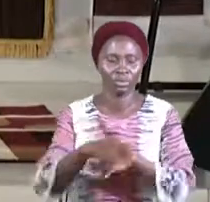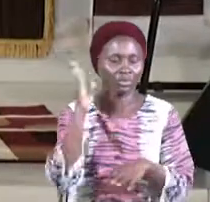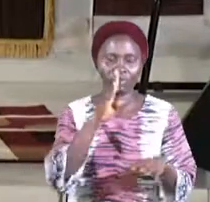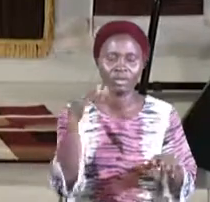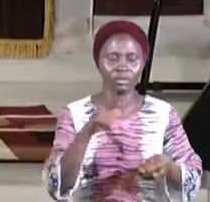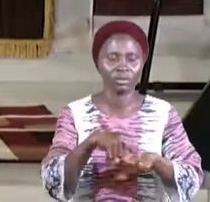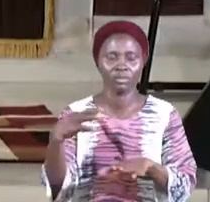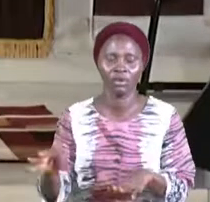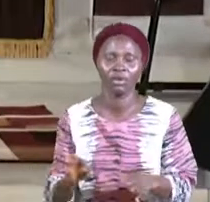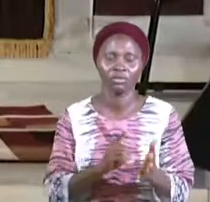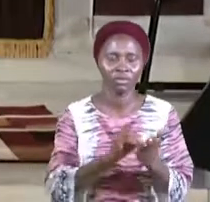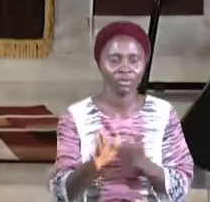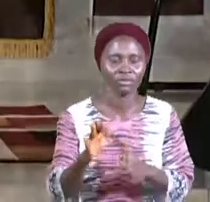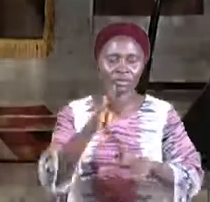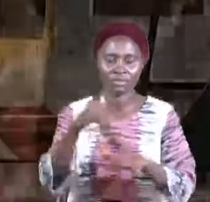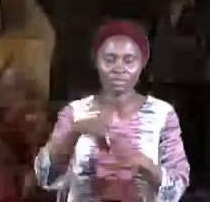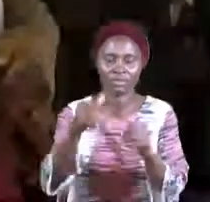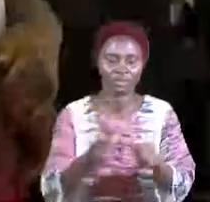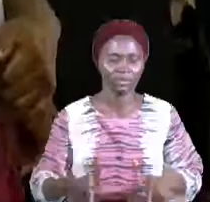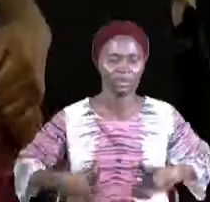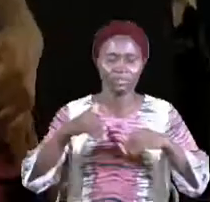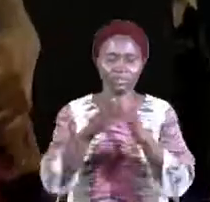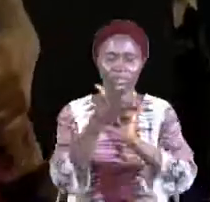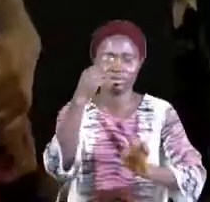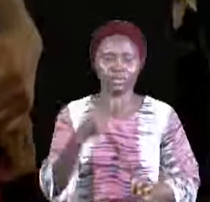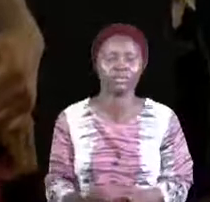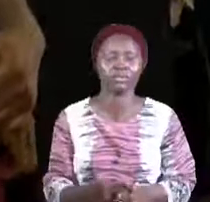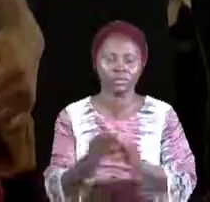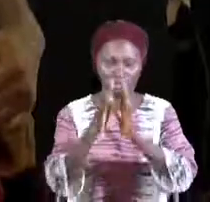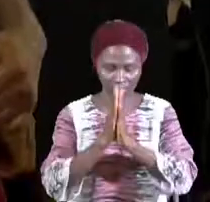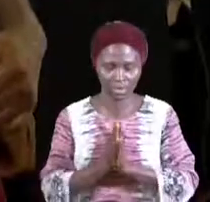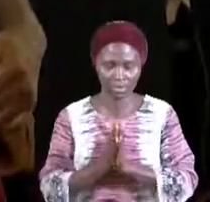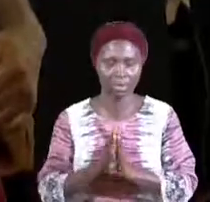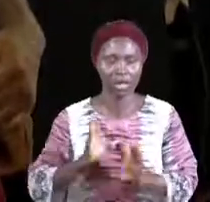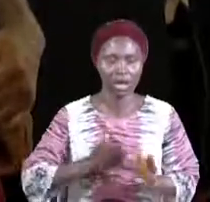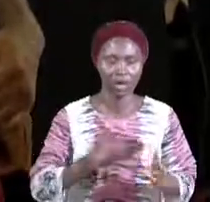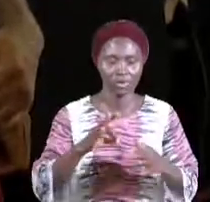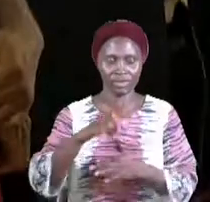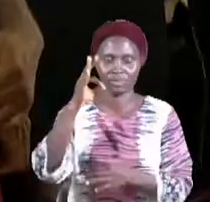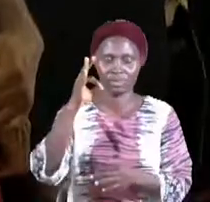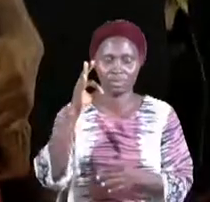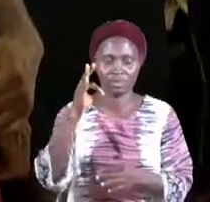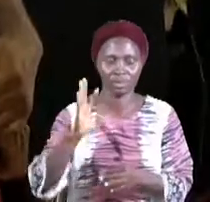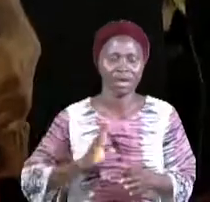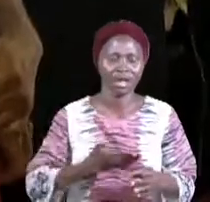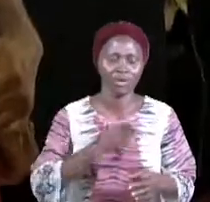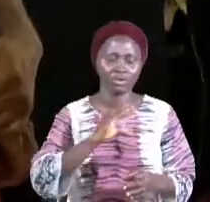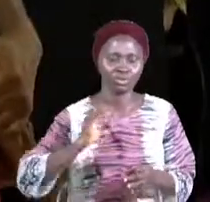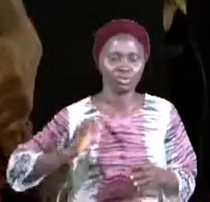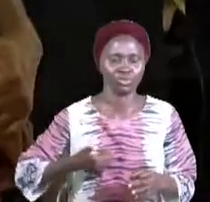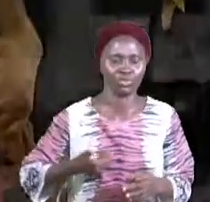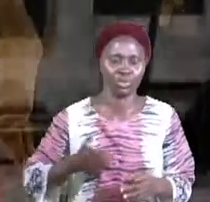de touche divine dans chaque vie au nom de Jésus. Notre esprit, nos